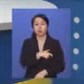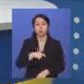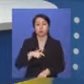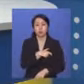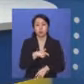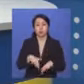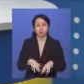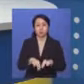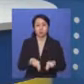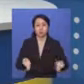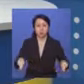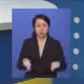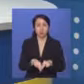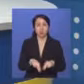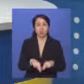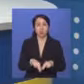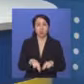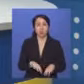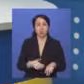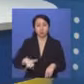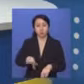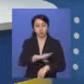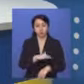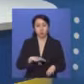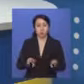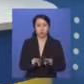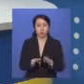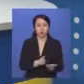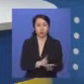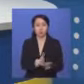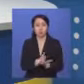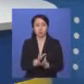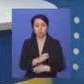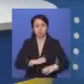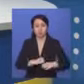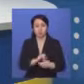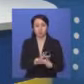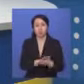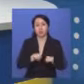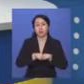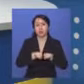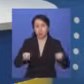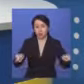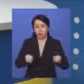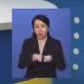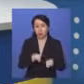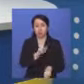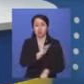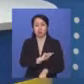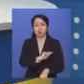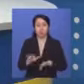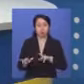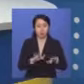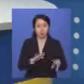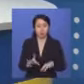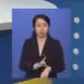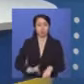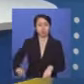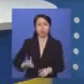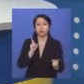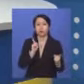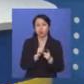выборы в депутаты Мажилиса парламента и маслихаты всех уровней. Политические партии продолжают агитационные мероприятия в регионах